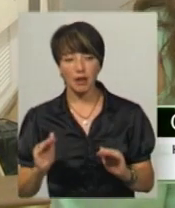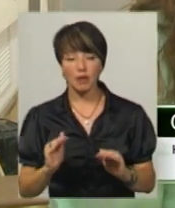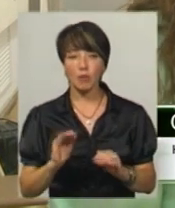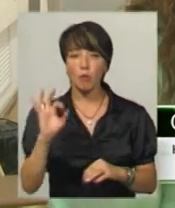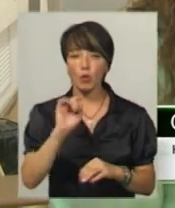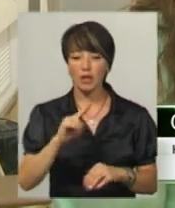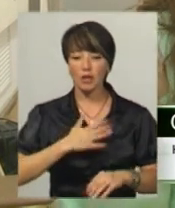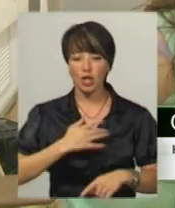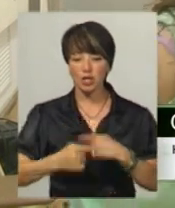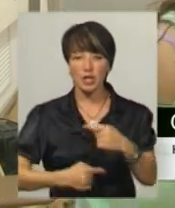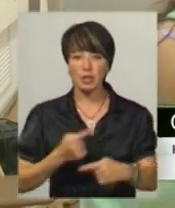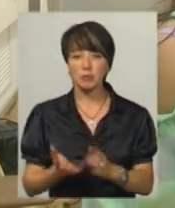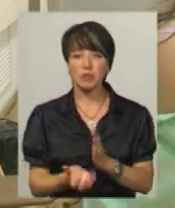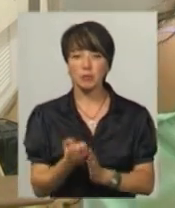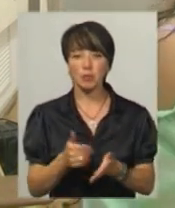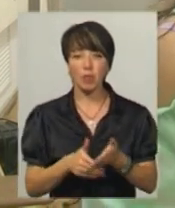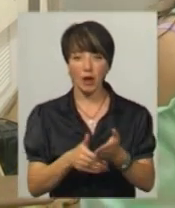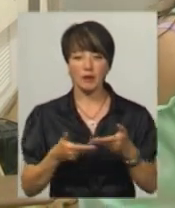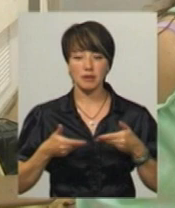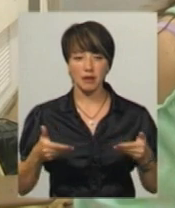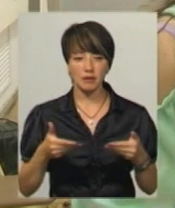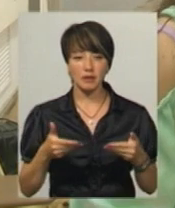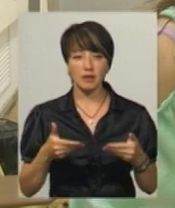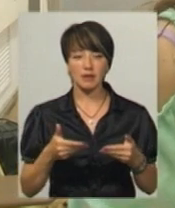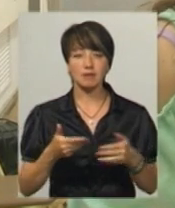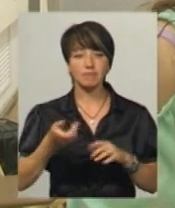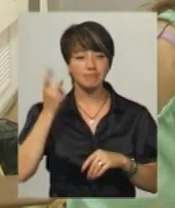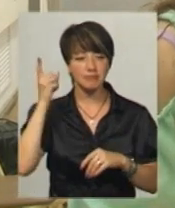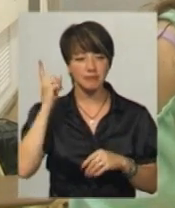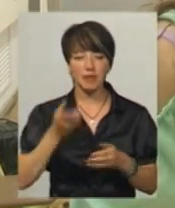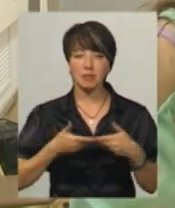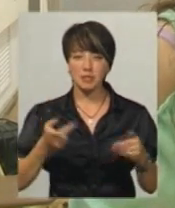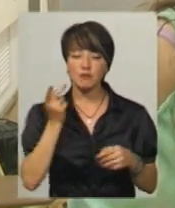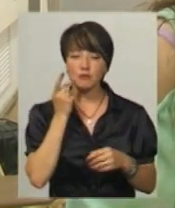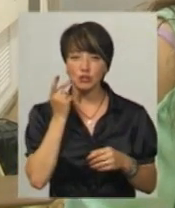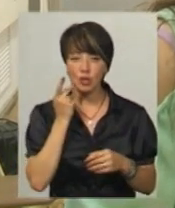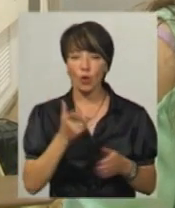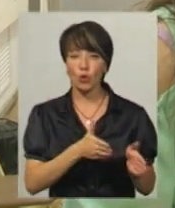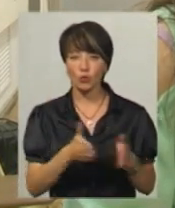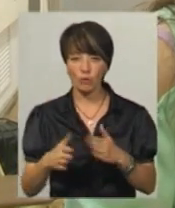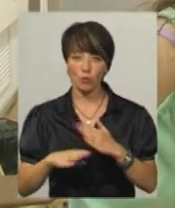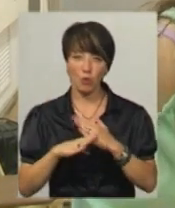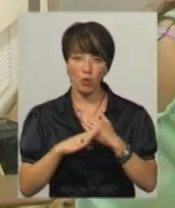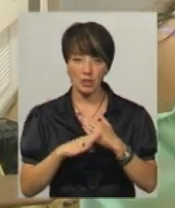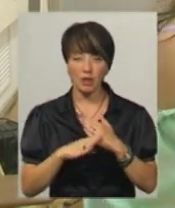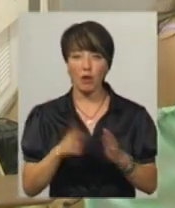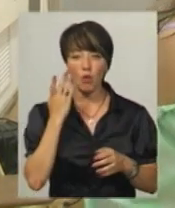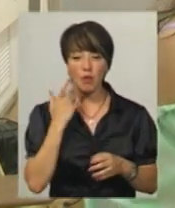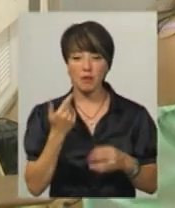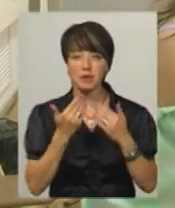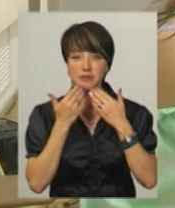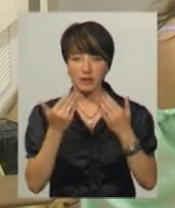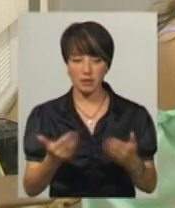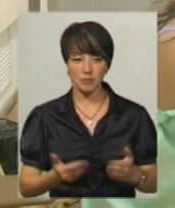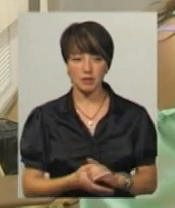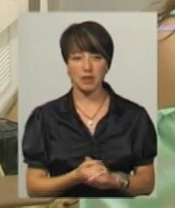наш рід завжди підтримує і допомагає нам до сьомого коліна. І він завжди готовий нам допомогти, коли ми до нього